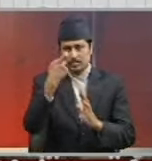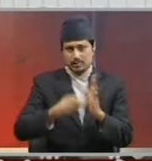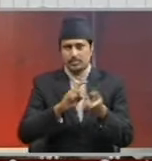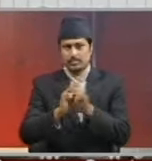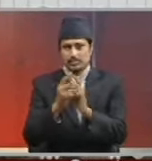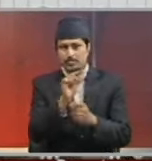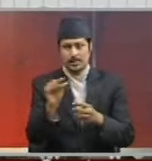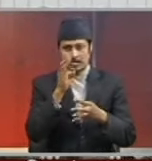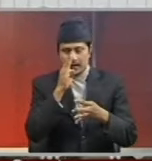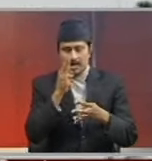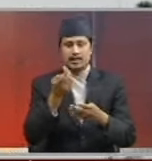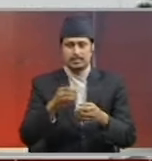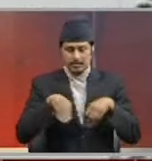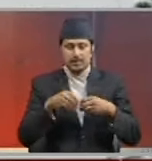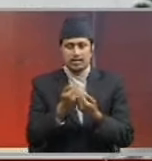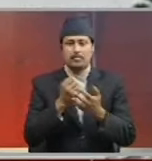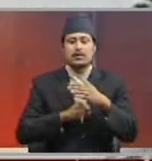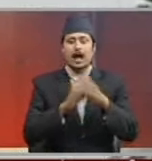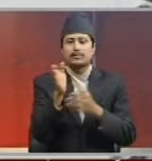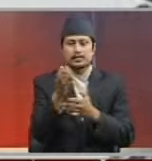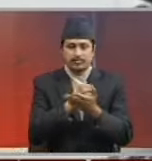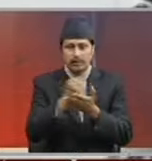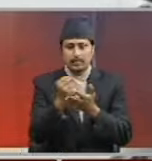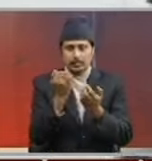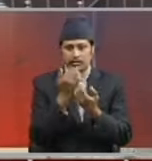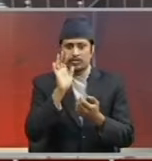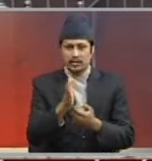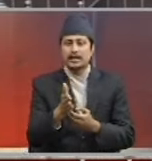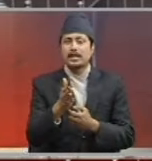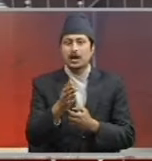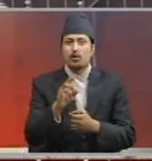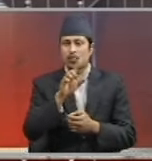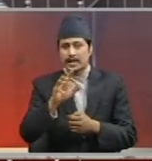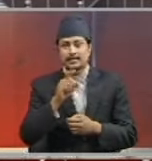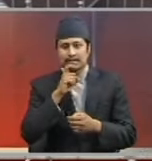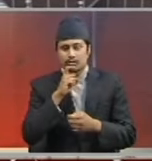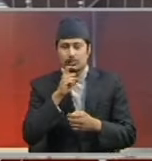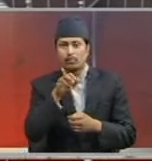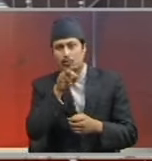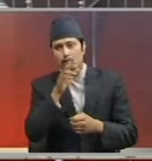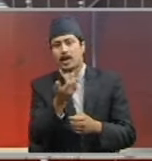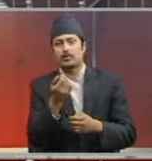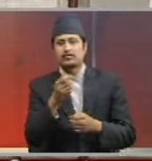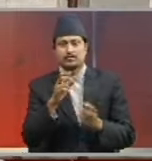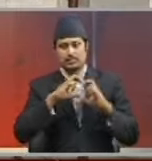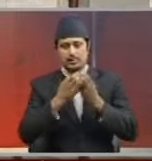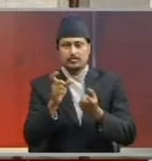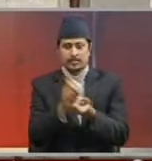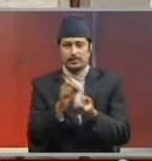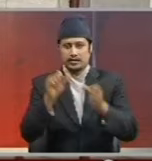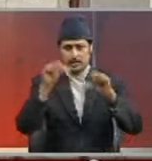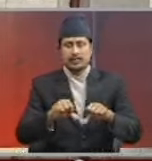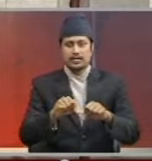विधेयकमा सहमति जुटाउनका लागि प्रधानमन्त्रीले पहल गरिरहेकाले 19 लागि बोलाइएको संसद बैठक स्थगित